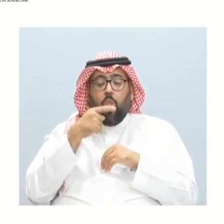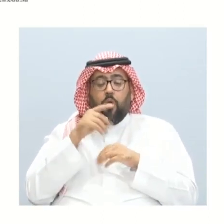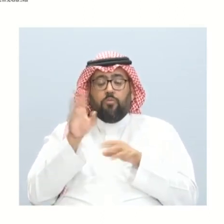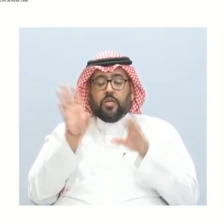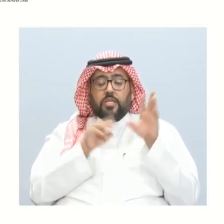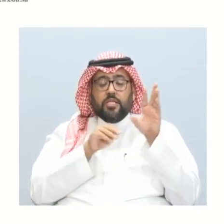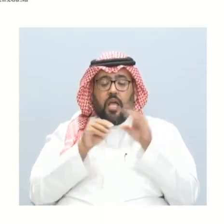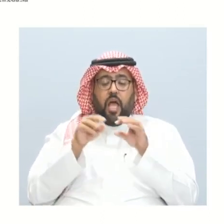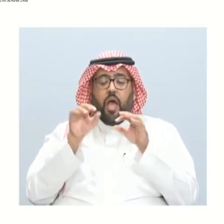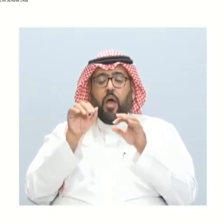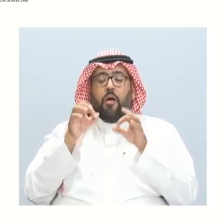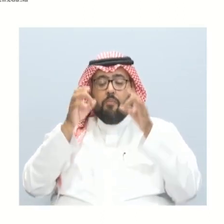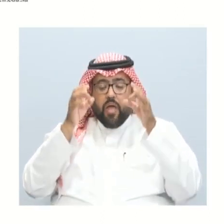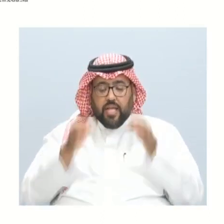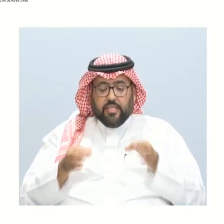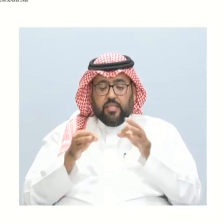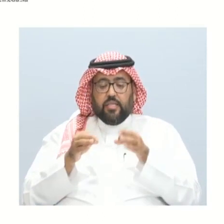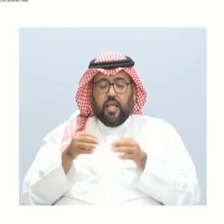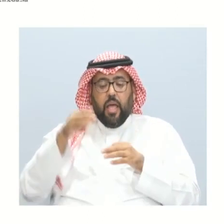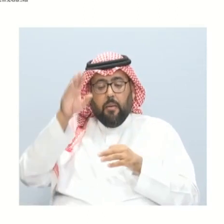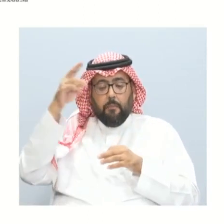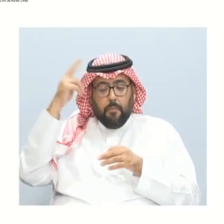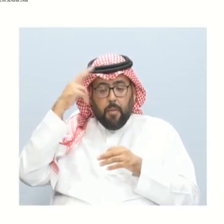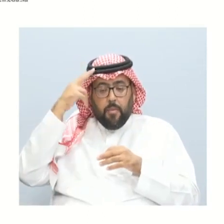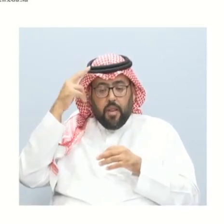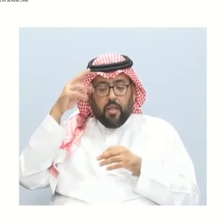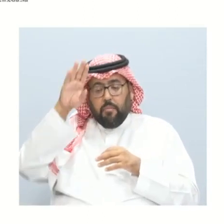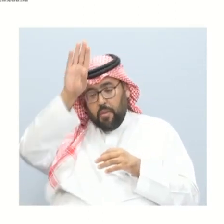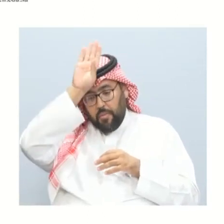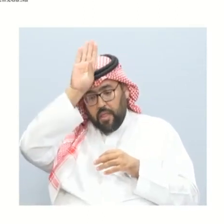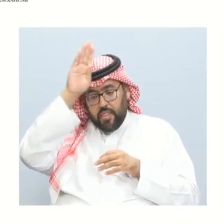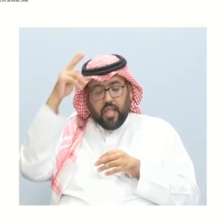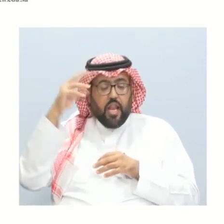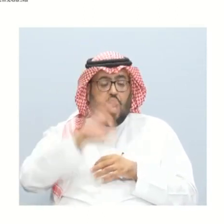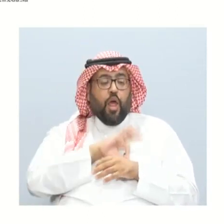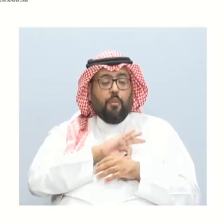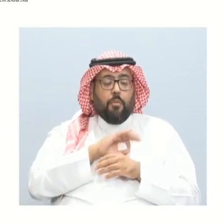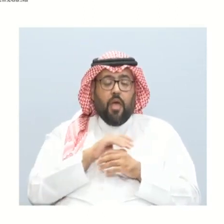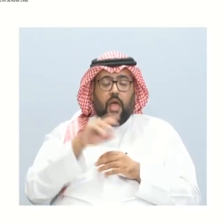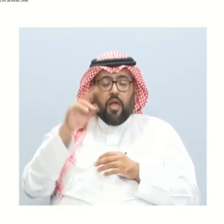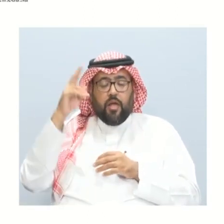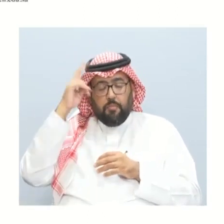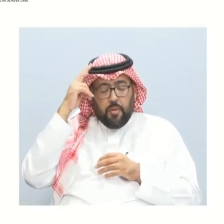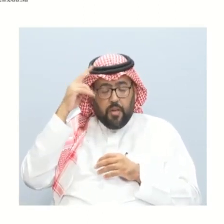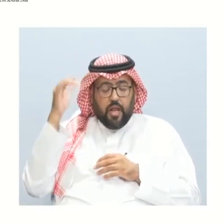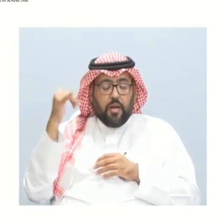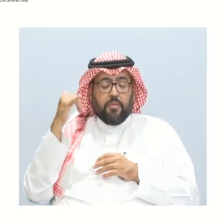عن مؤسس مملكتنا الحبيبه المملكه العربيه السعوديه